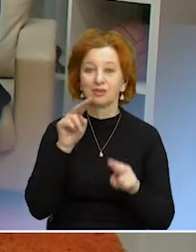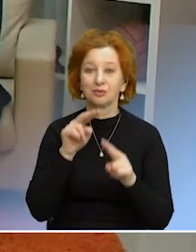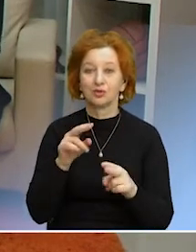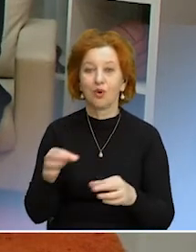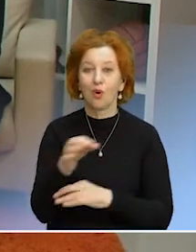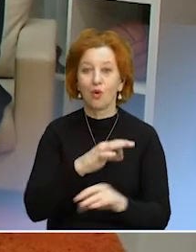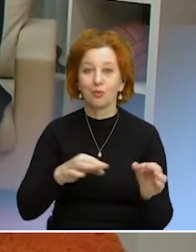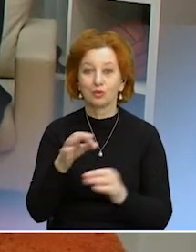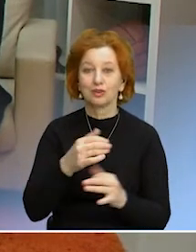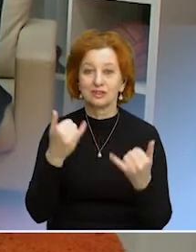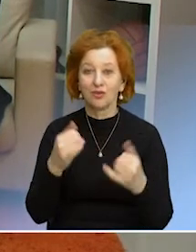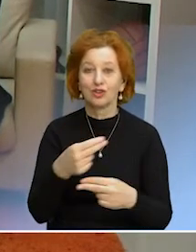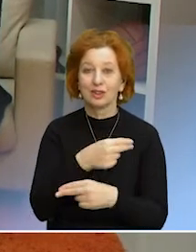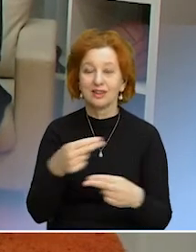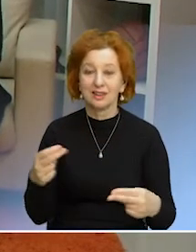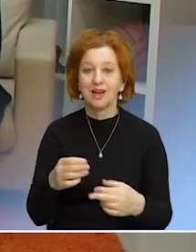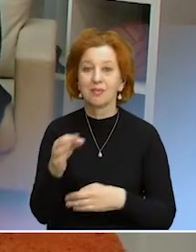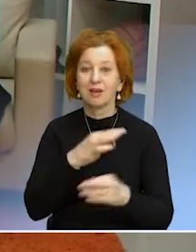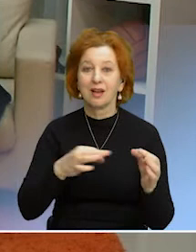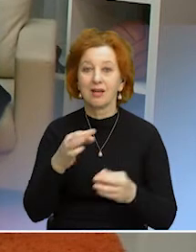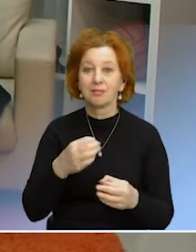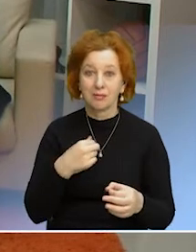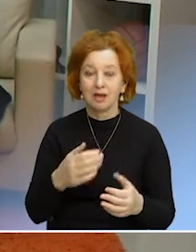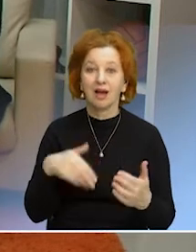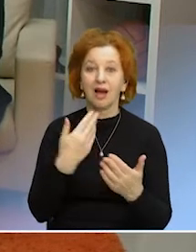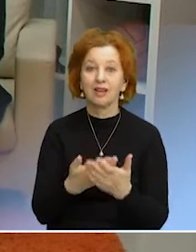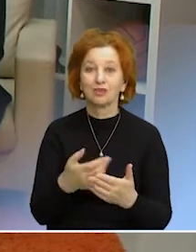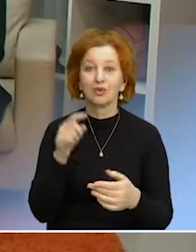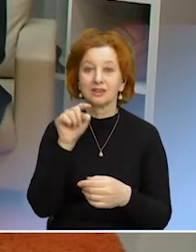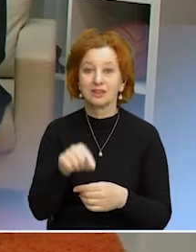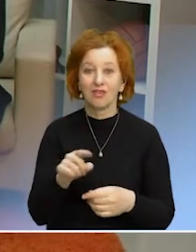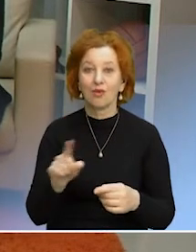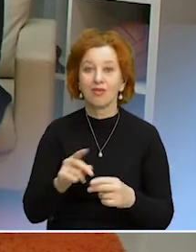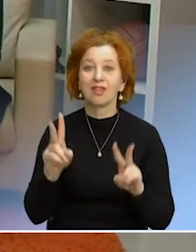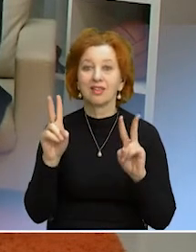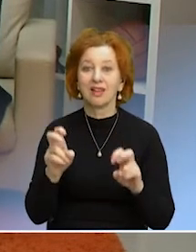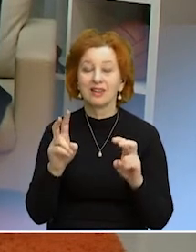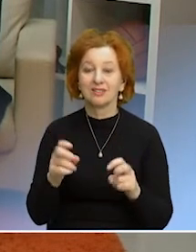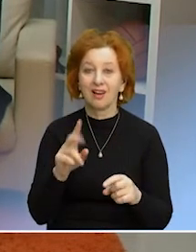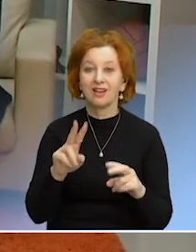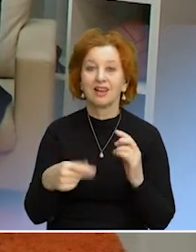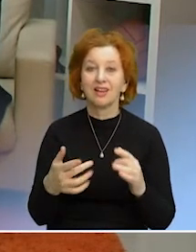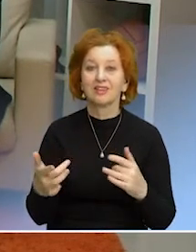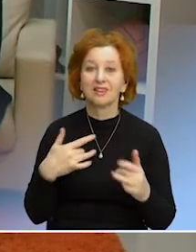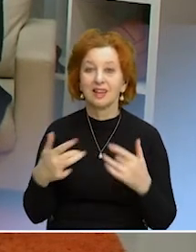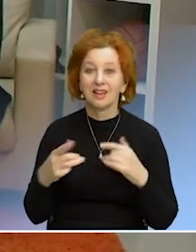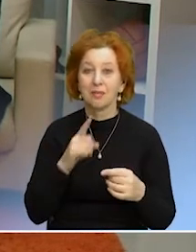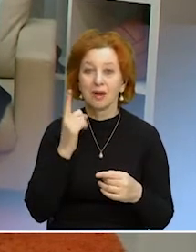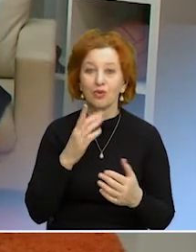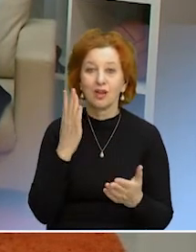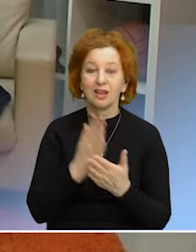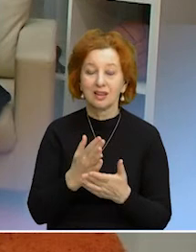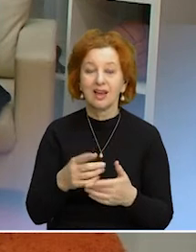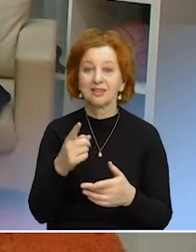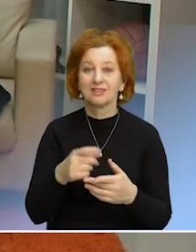когда обсуждать сегодняшние темы, о чем будем разговаривать, мы коснулись того, что все-таки в названии, скажем так, театра молодежного